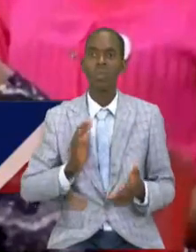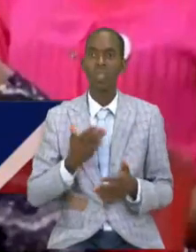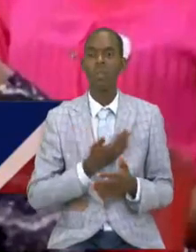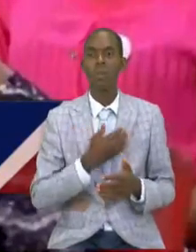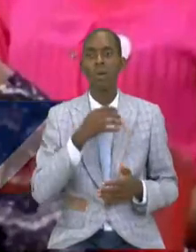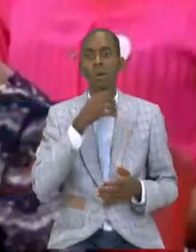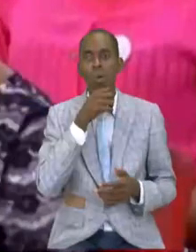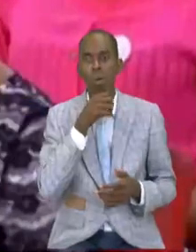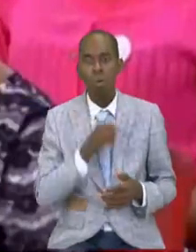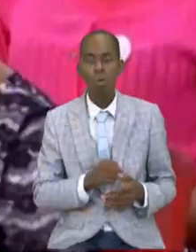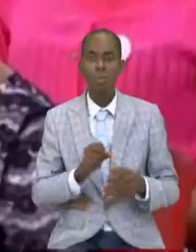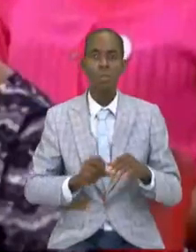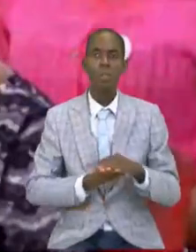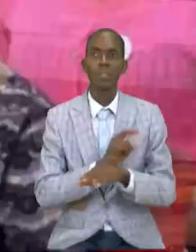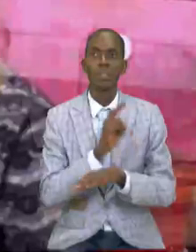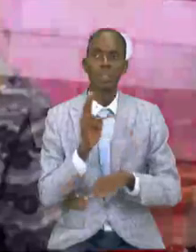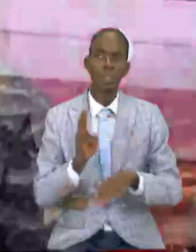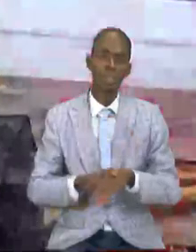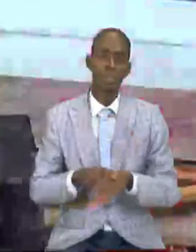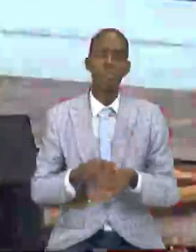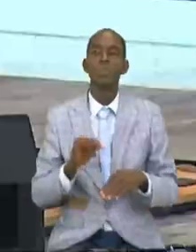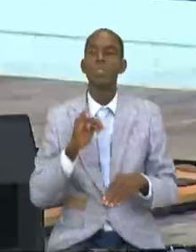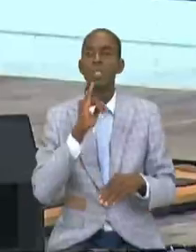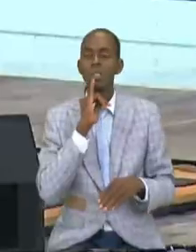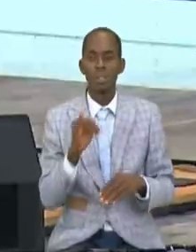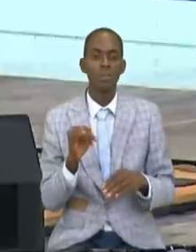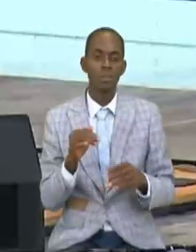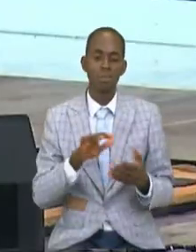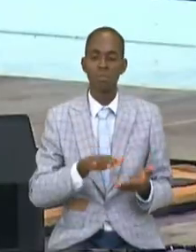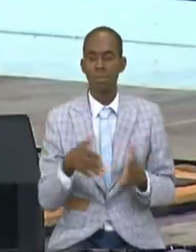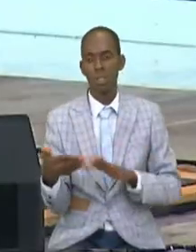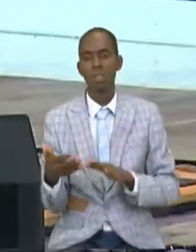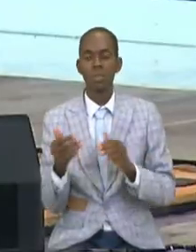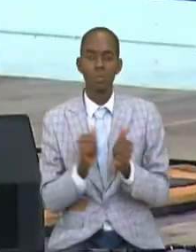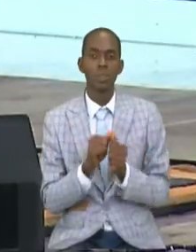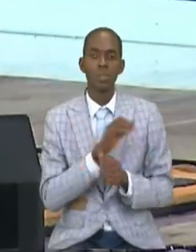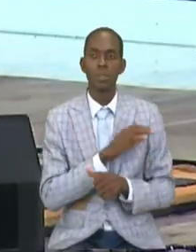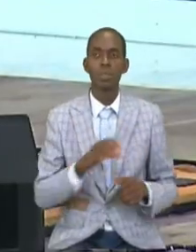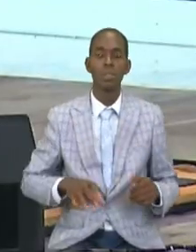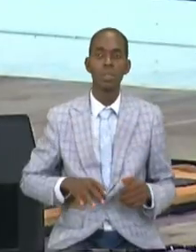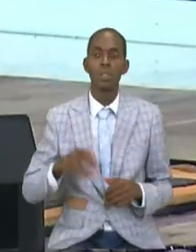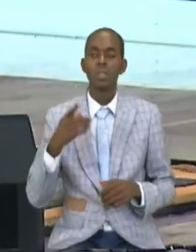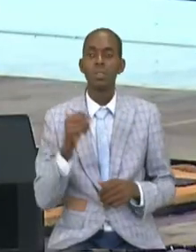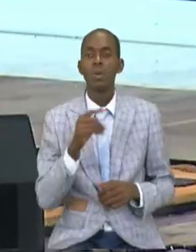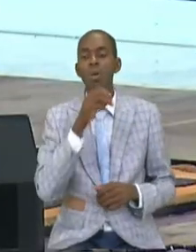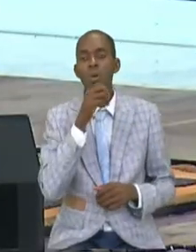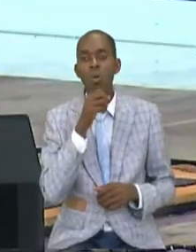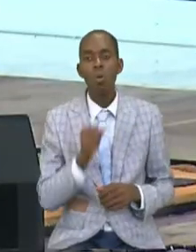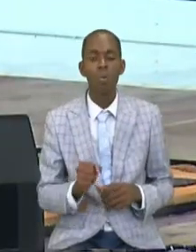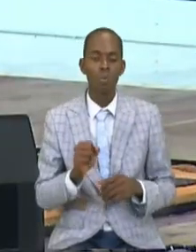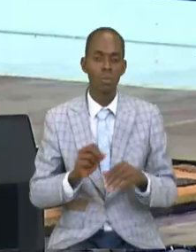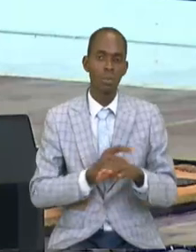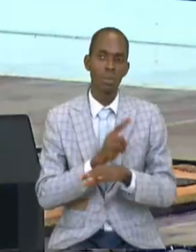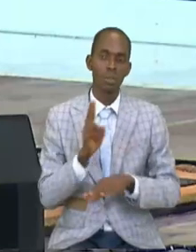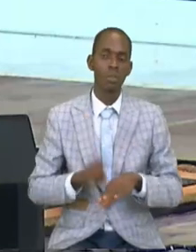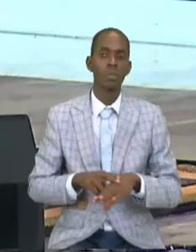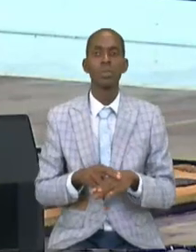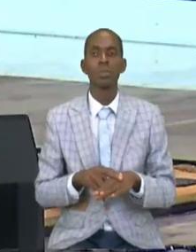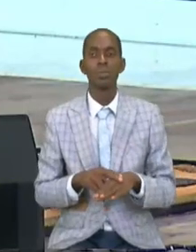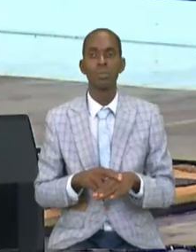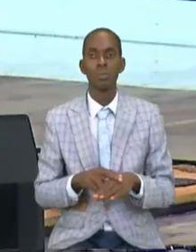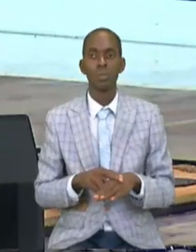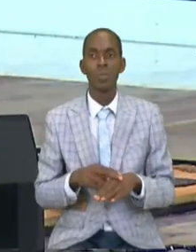que notre vieil homme a été crucifié avec lui. Le vieil homme,